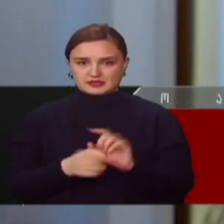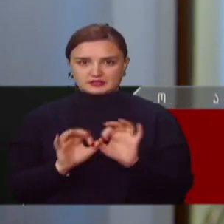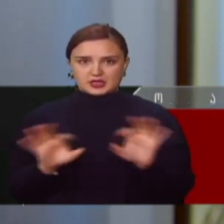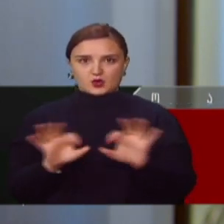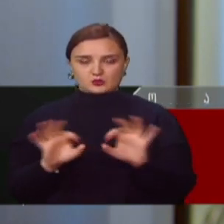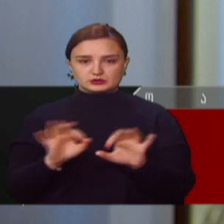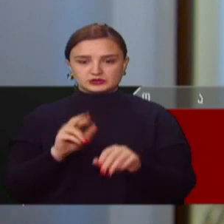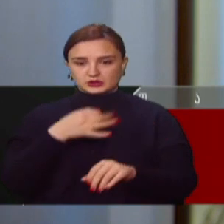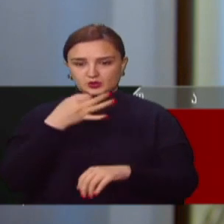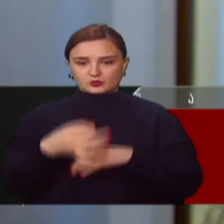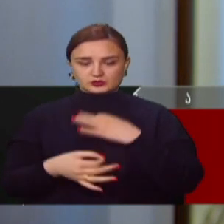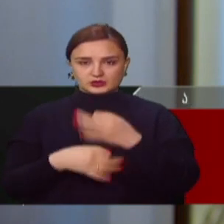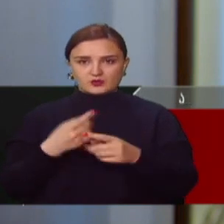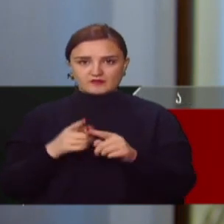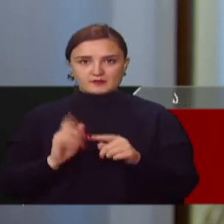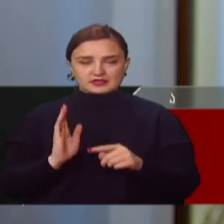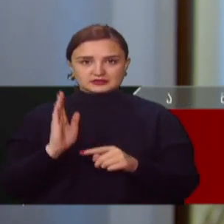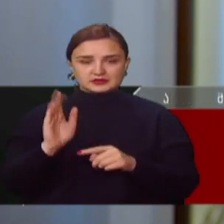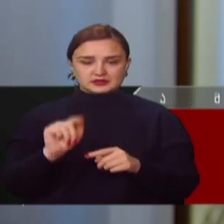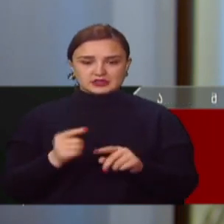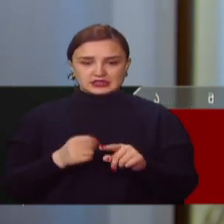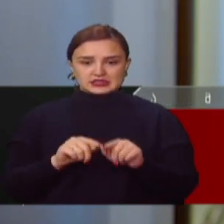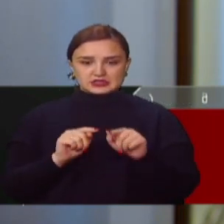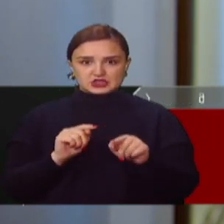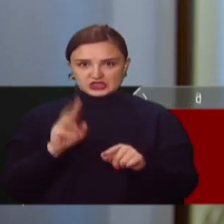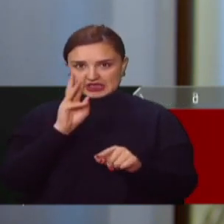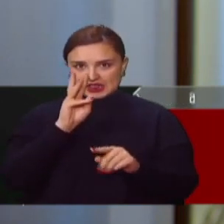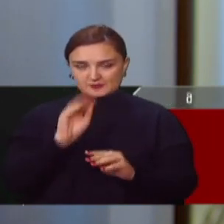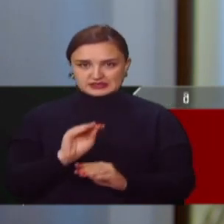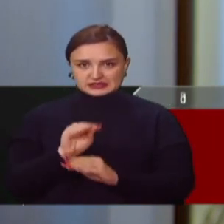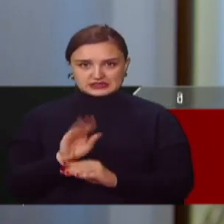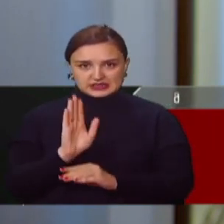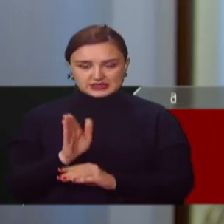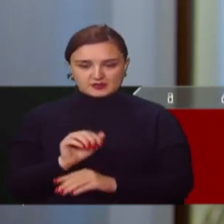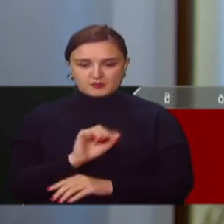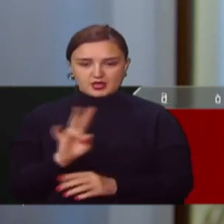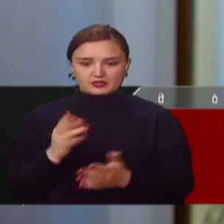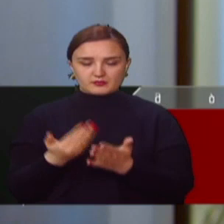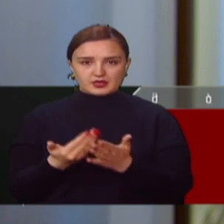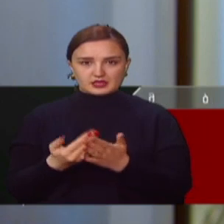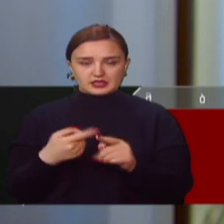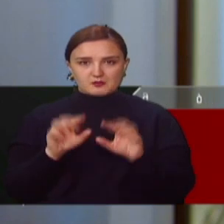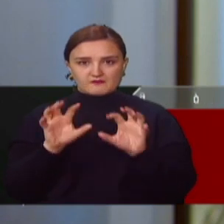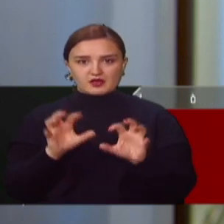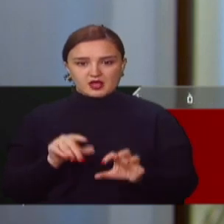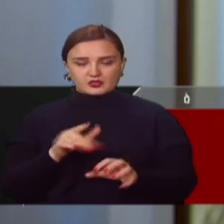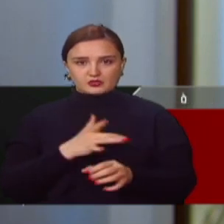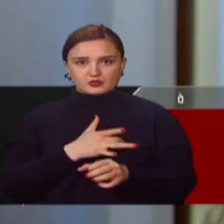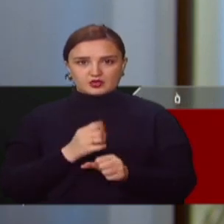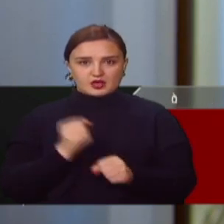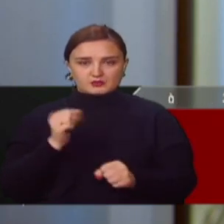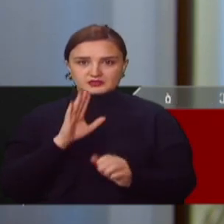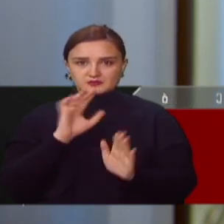აუხსნა და უთხრა და პერსპექტივა მისცა, რომ თქვათ, აი შენ ხელფასი გაგეზრდება, ან დაუშვათ ამ კანონს გავამკაცრეთ, რომ